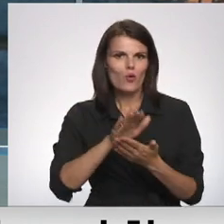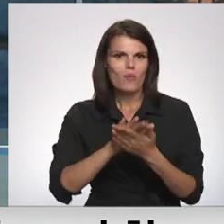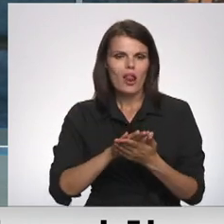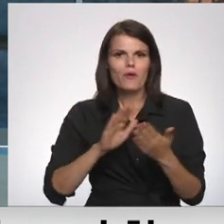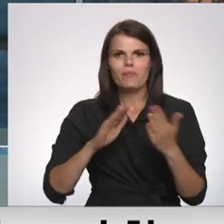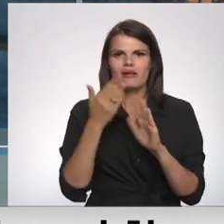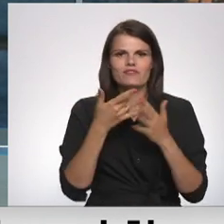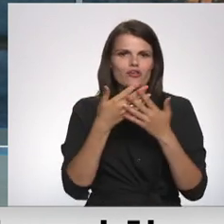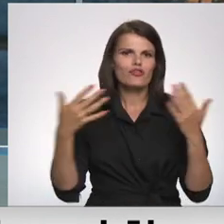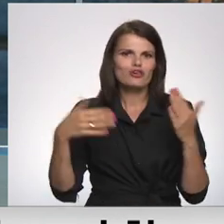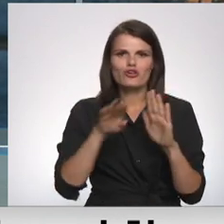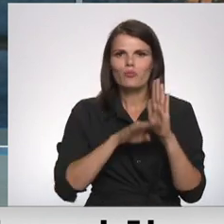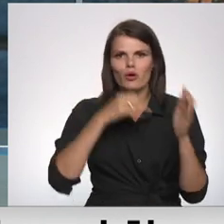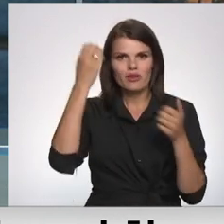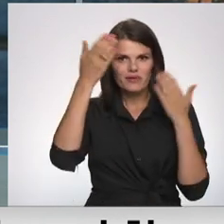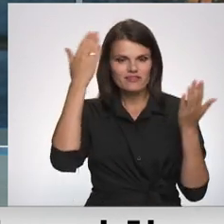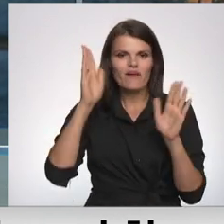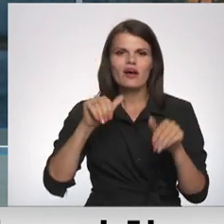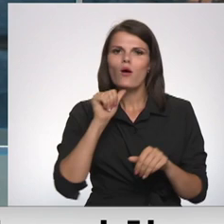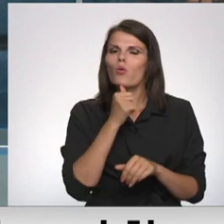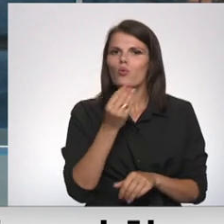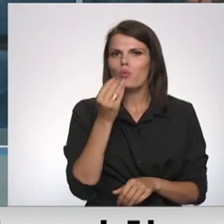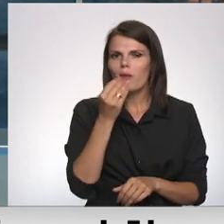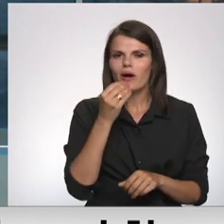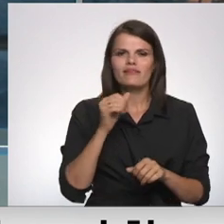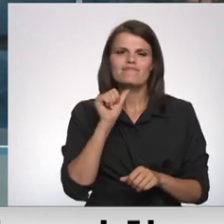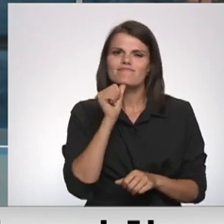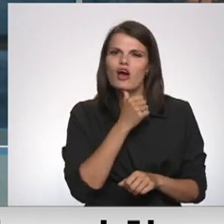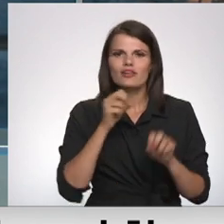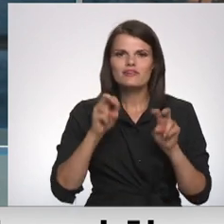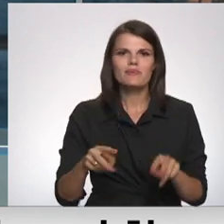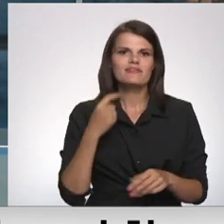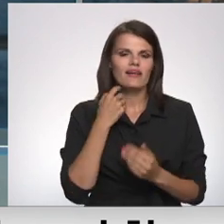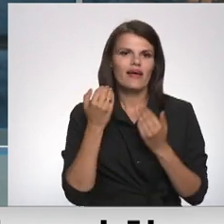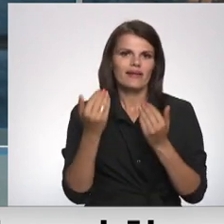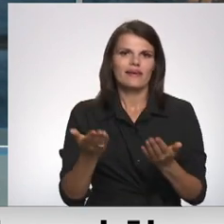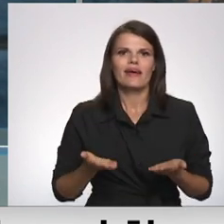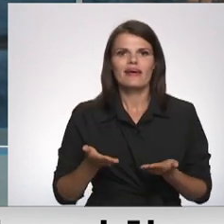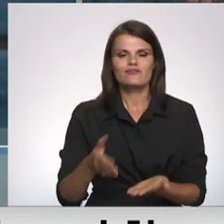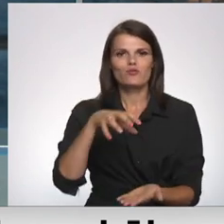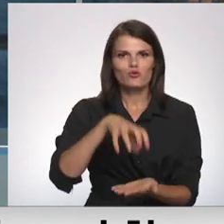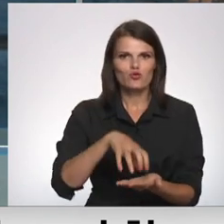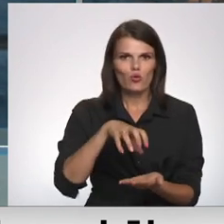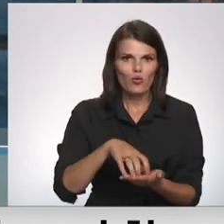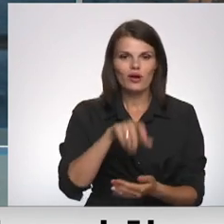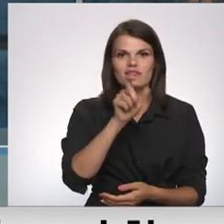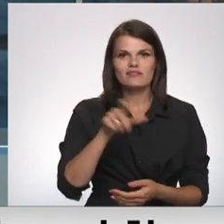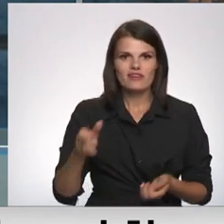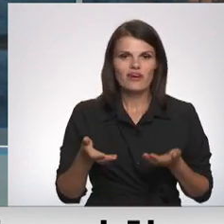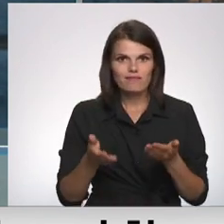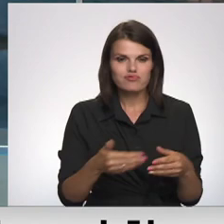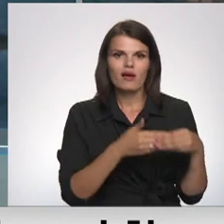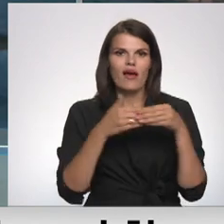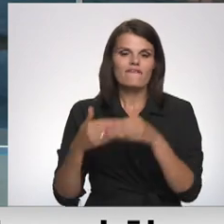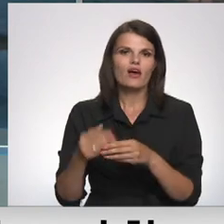un nobaudīt gardas speciāli Rīgā izceptas kūkas. Tas sarūpēja pilsētas iedzīvotāji un nesa uz Vecrīgu žūrijai vērtēšanai.